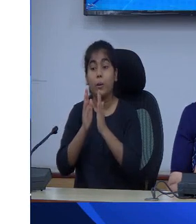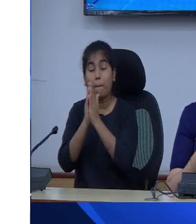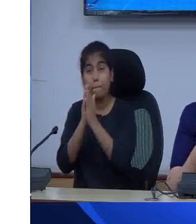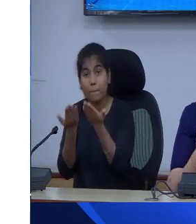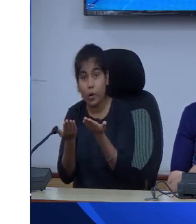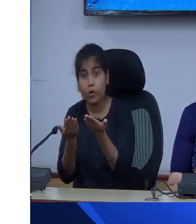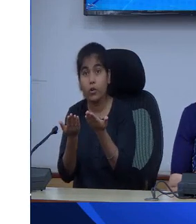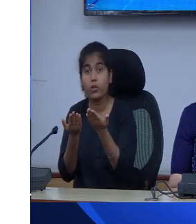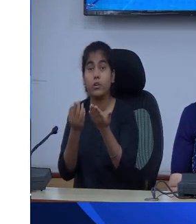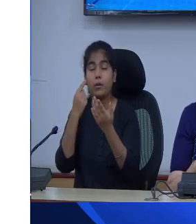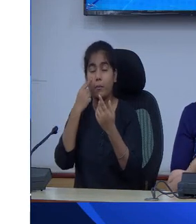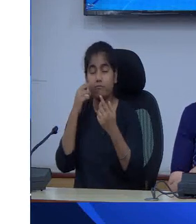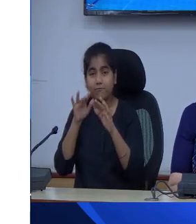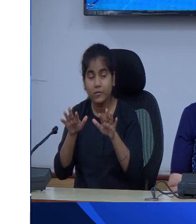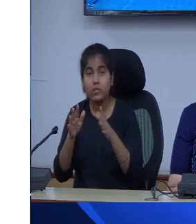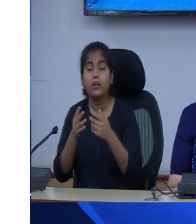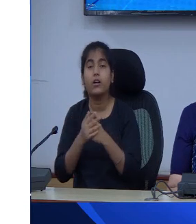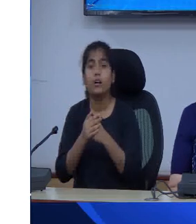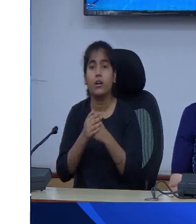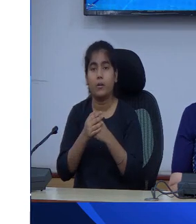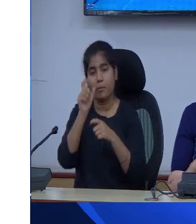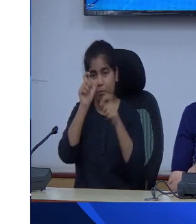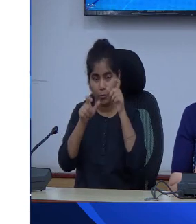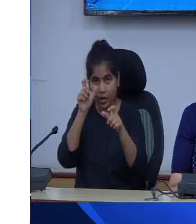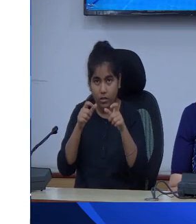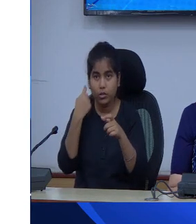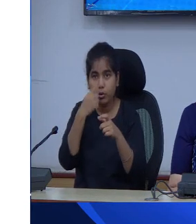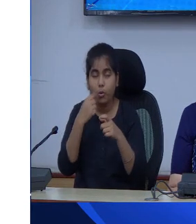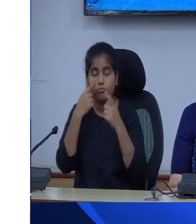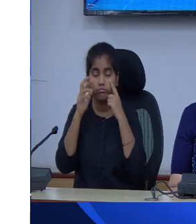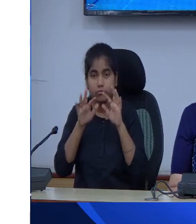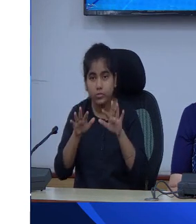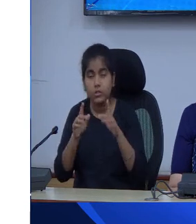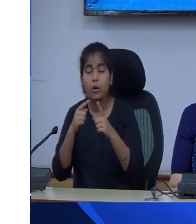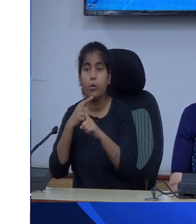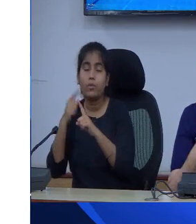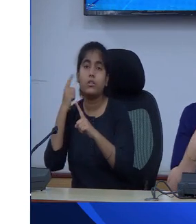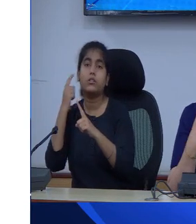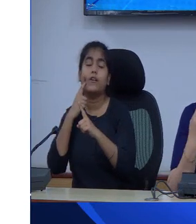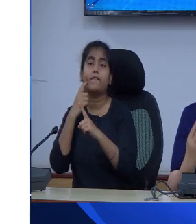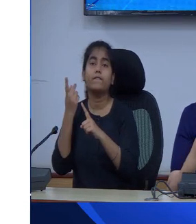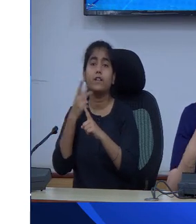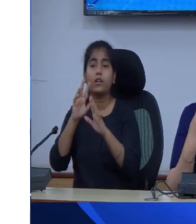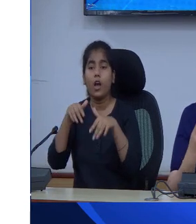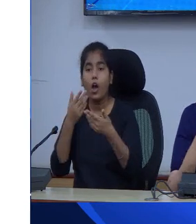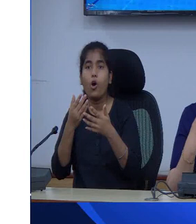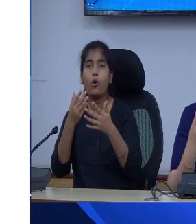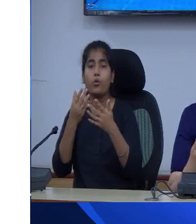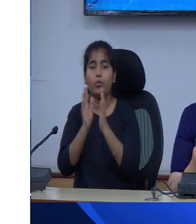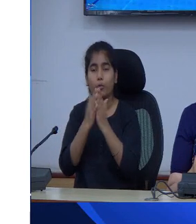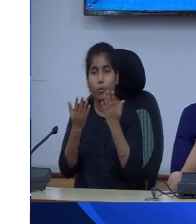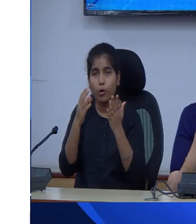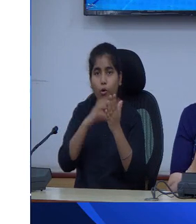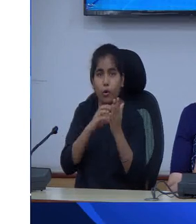आपकी किताबों को दृष्टिबाधित लोगों दोज हु आर विजुअली इम्पेयर्ड और दोज हु हैव हियरिंग इम्पेयरमेंट हाउ द कंटेंट